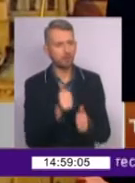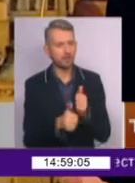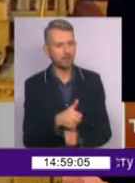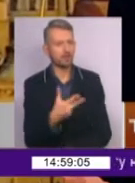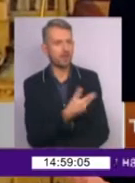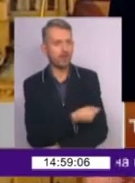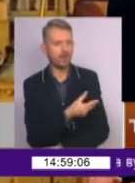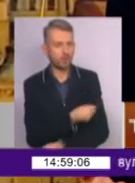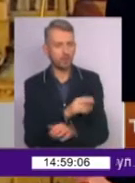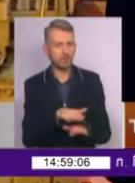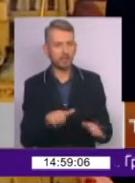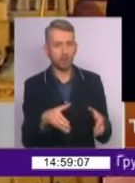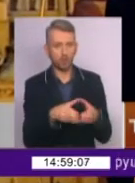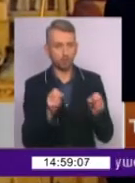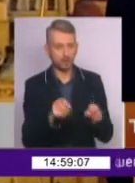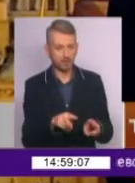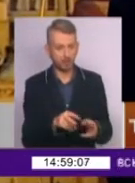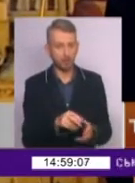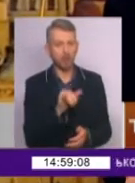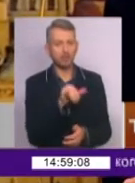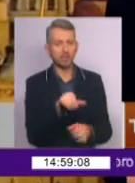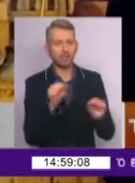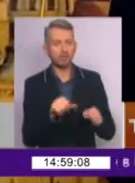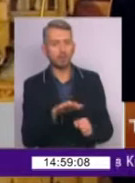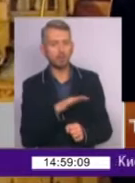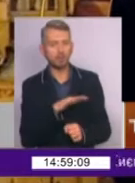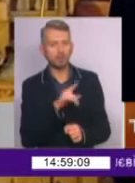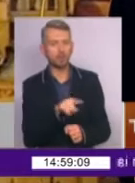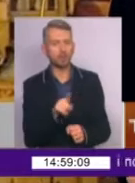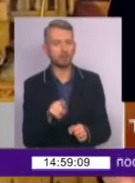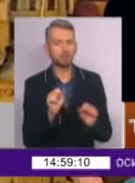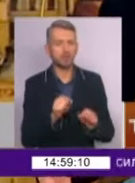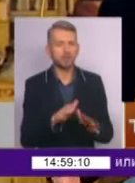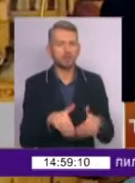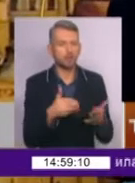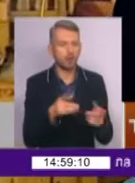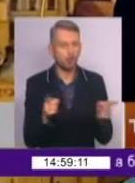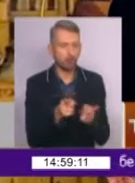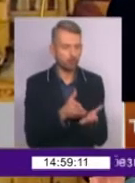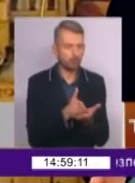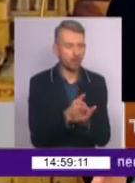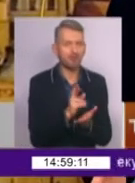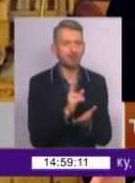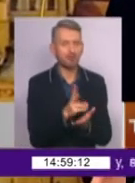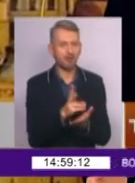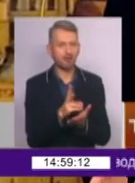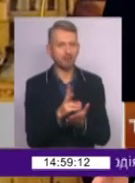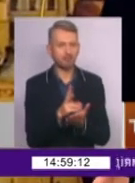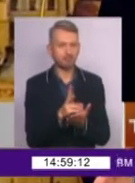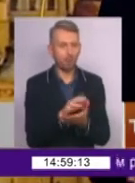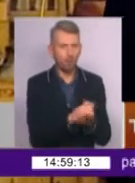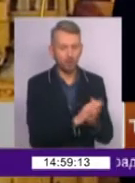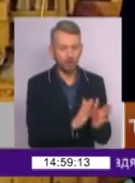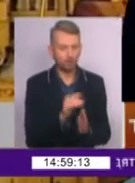вакцинують дітей груп ризику, в них може бути, вони можуть вам запропонувати коротший шлях, як це організовано в цій